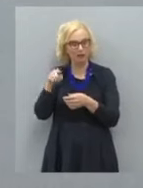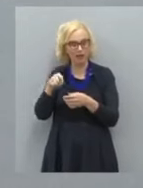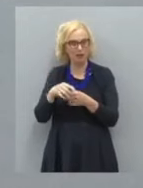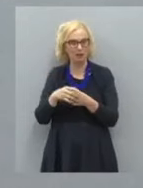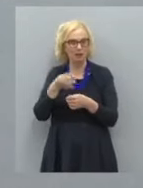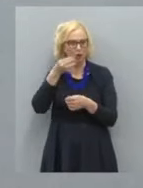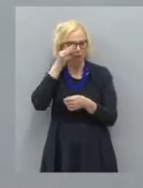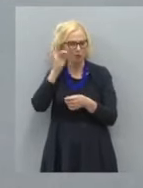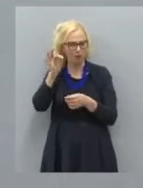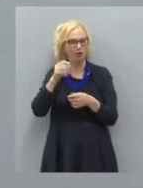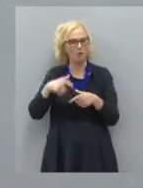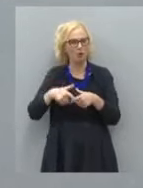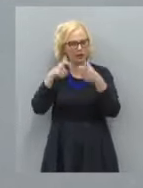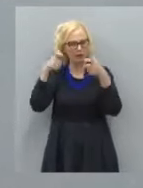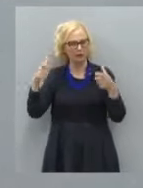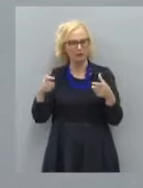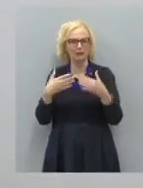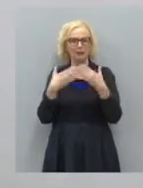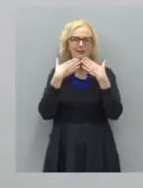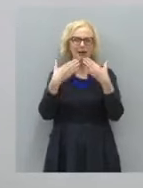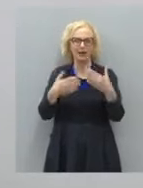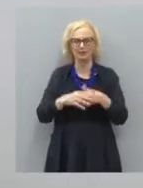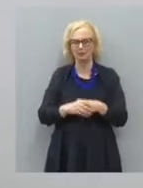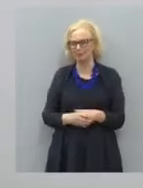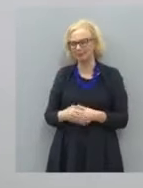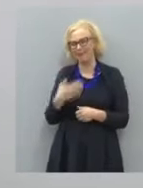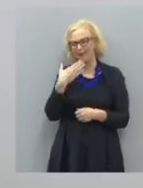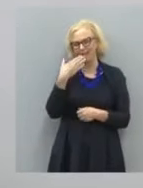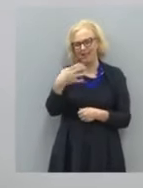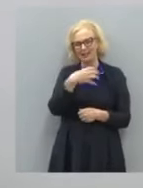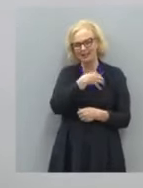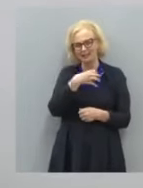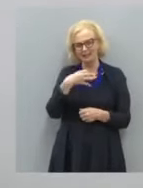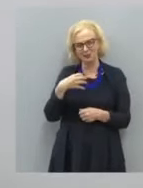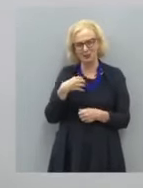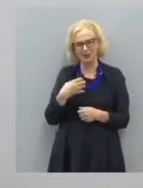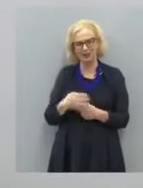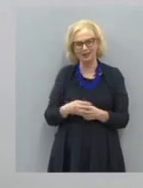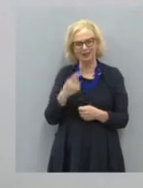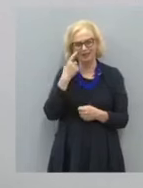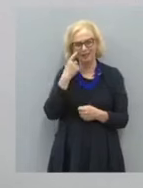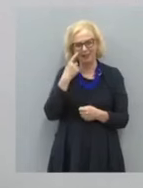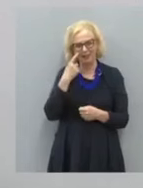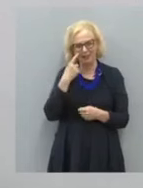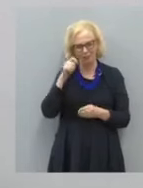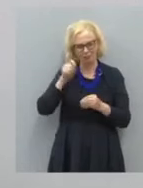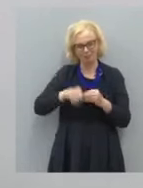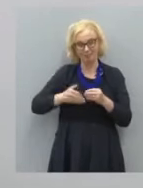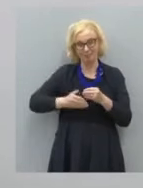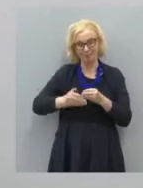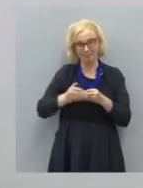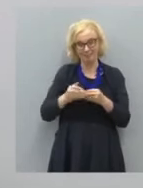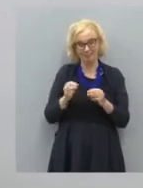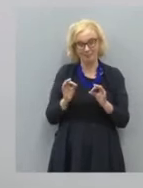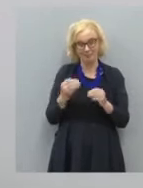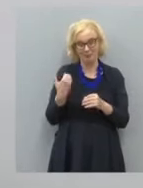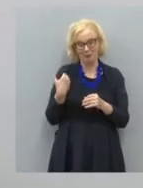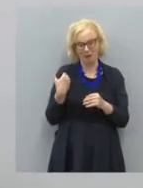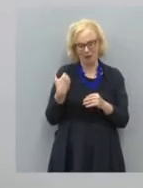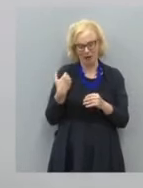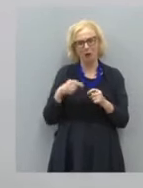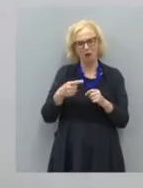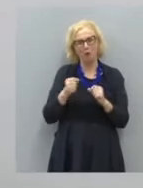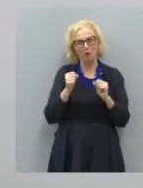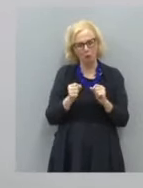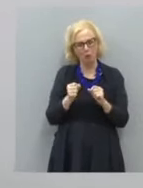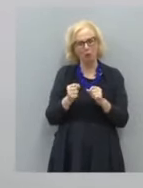mirati alla crescita grazie ore avremo modo sicuramente visto che l'iter appena partito nord di tornare sui singoli punti c'è